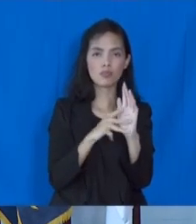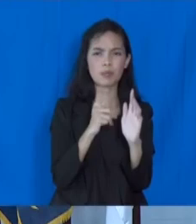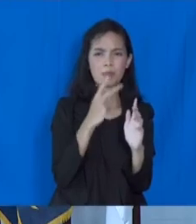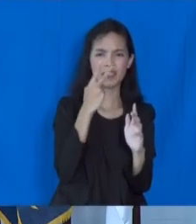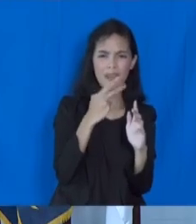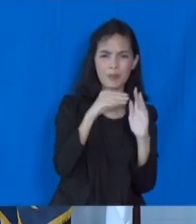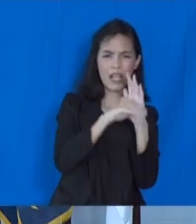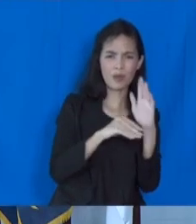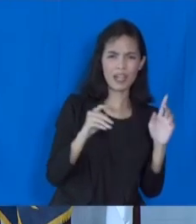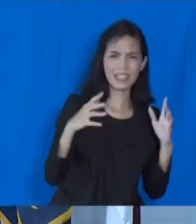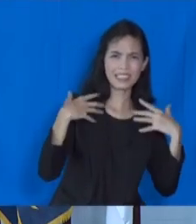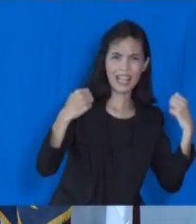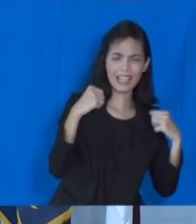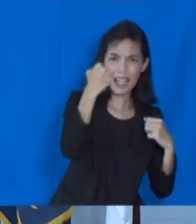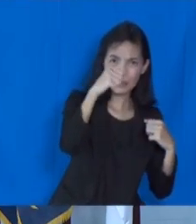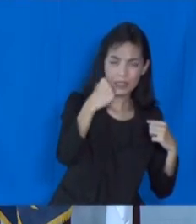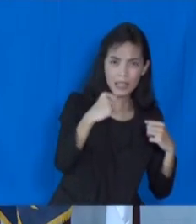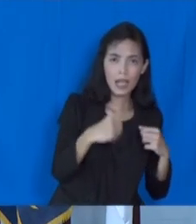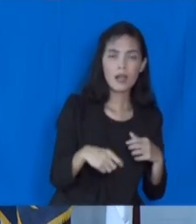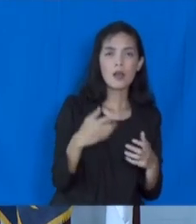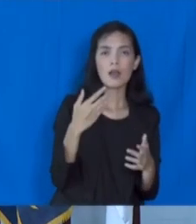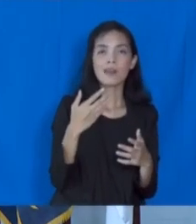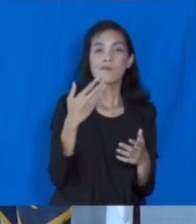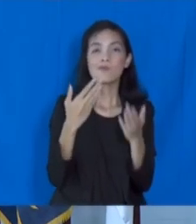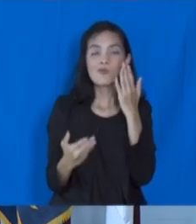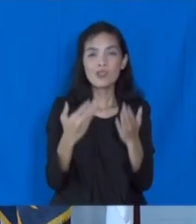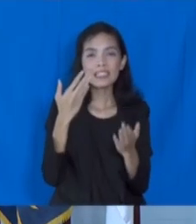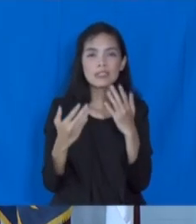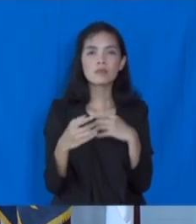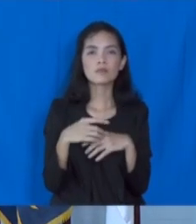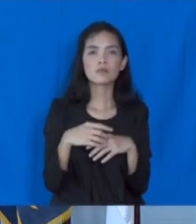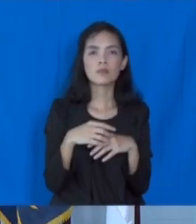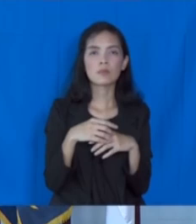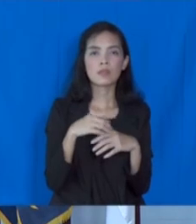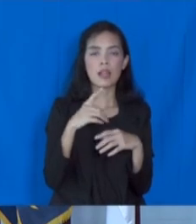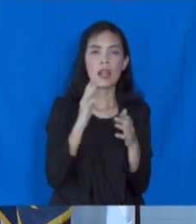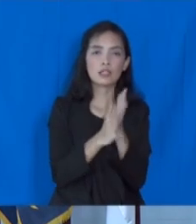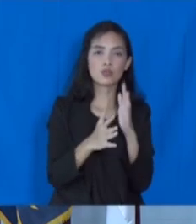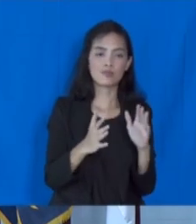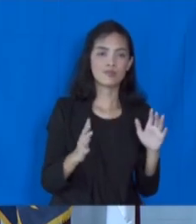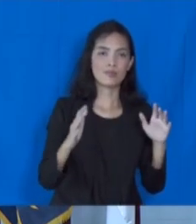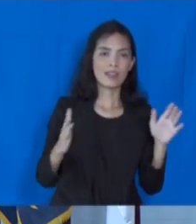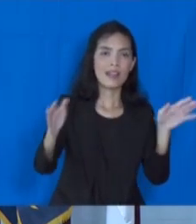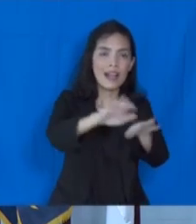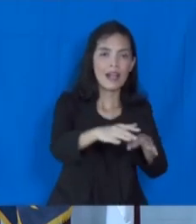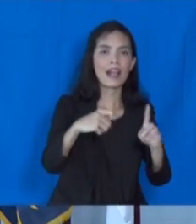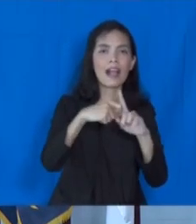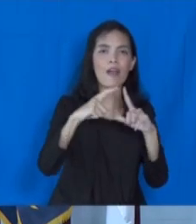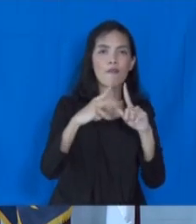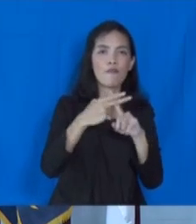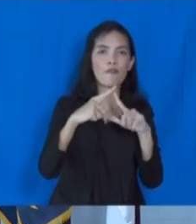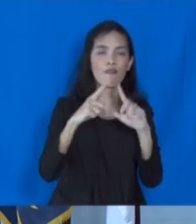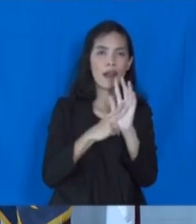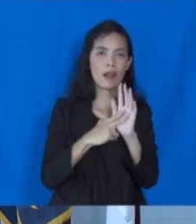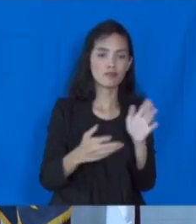dimungkinkan atas dasar atau ruroh asyariyah kemudian langsung dikafankan proses pengamanan juga